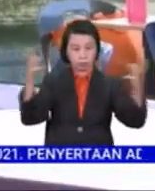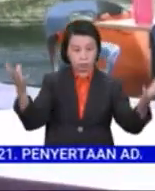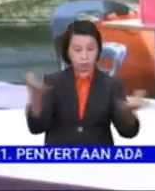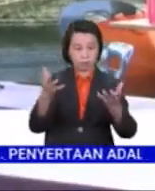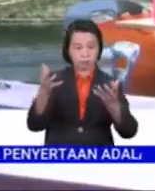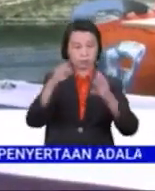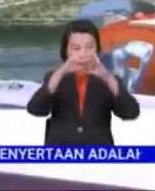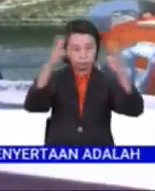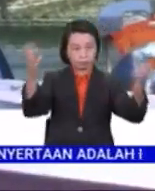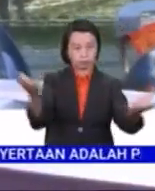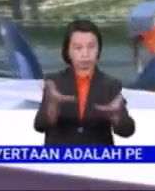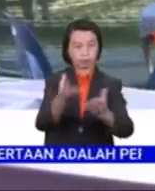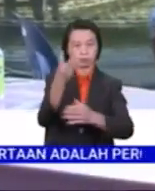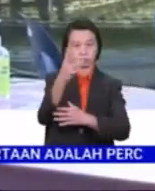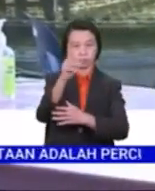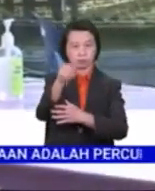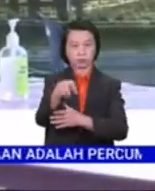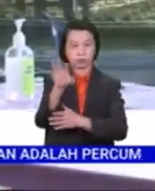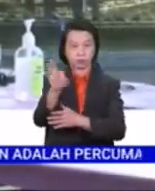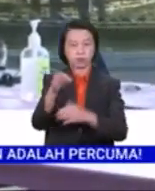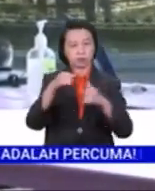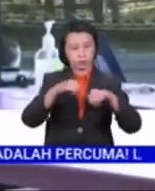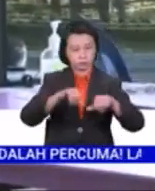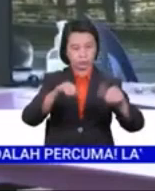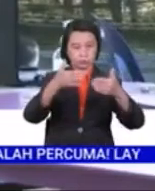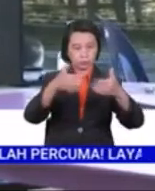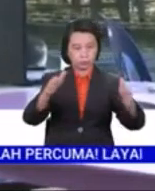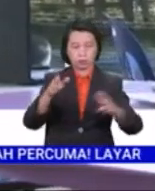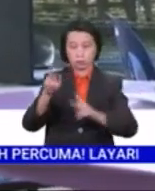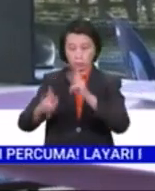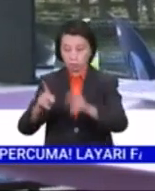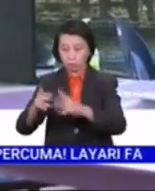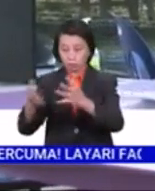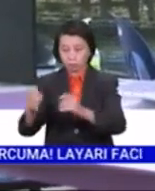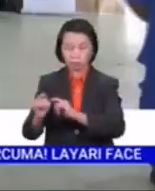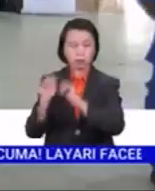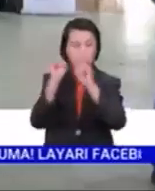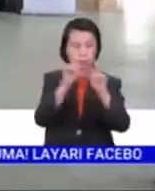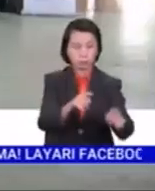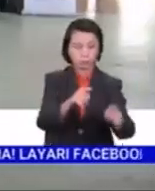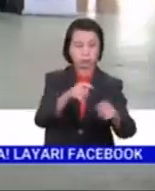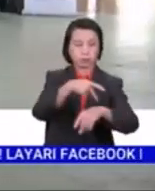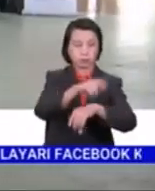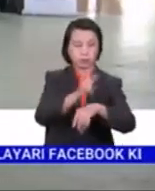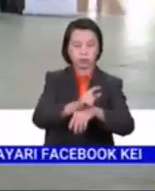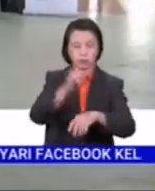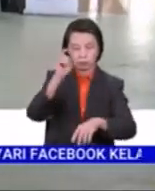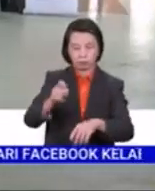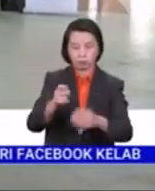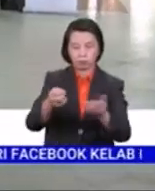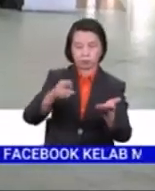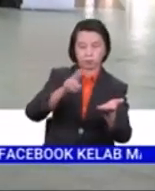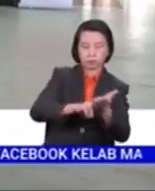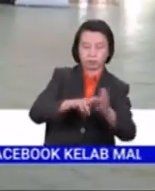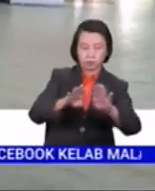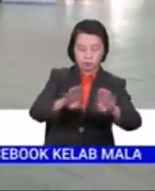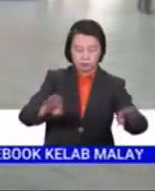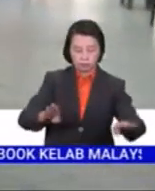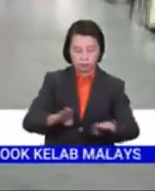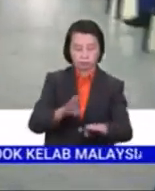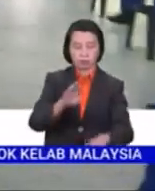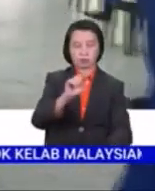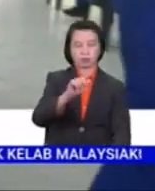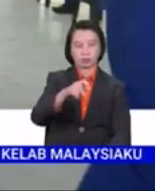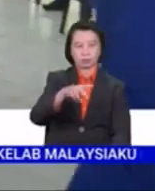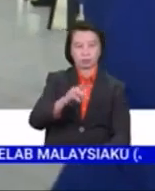plancongan pada 16 September lalu masih dibuka penumpang yang dibenarkan meneruskan perjalanan hanya perlu mendaftar Borang RPM